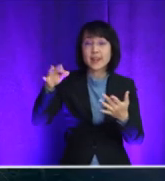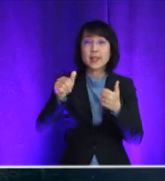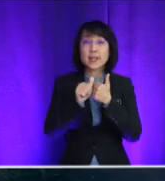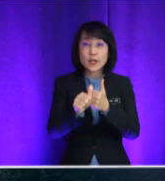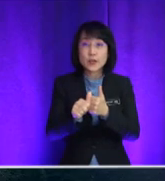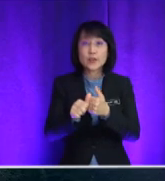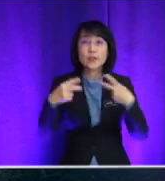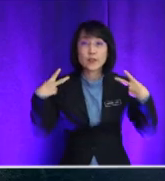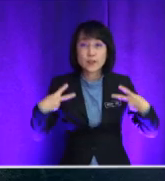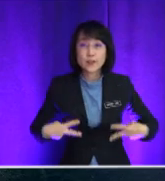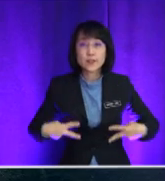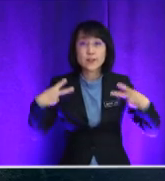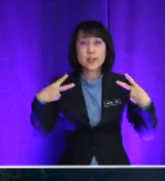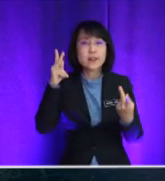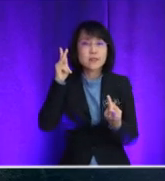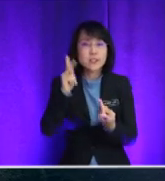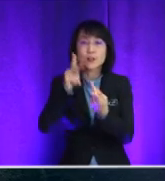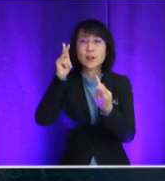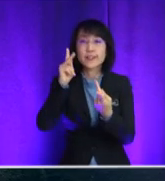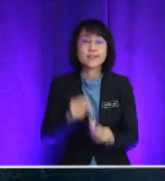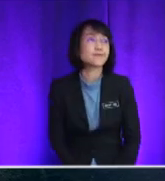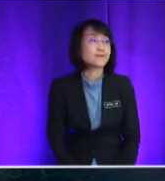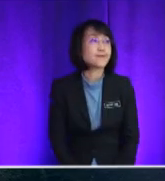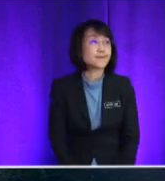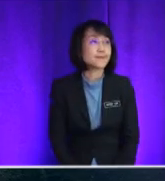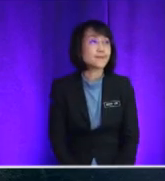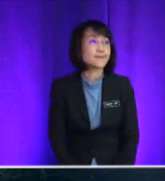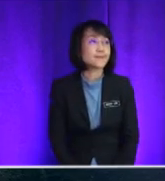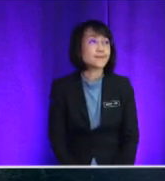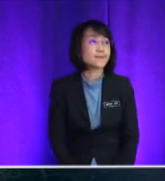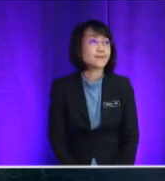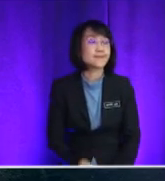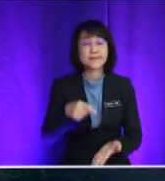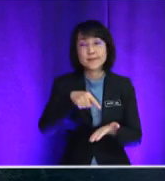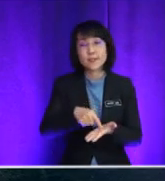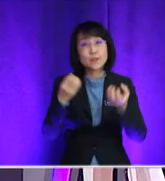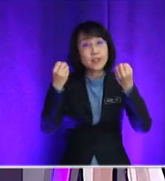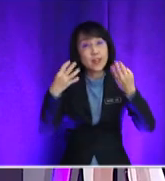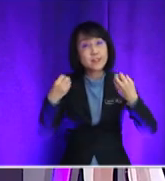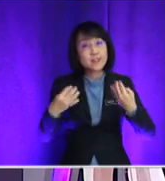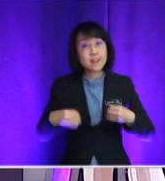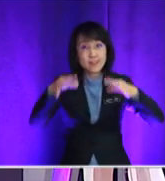dia yang betul untuk hiasan rompi oke